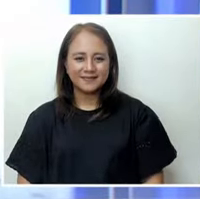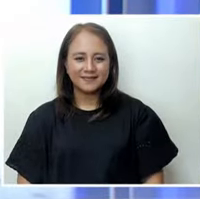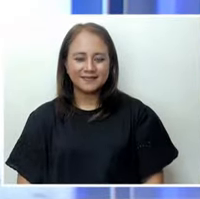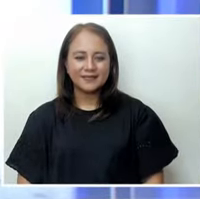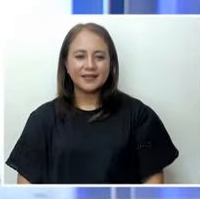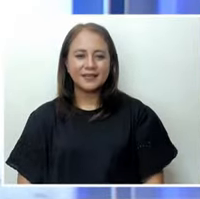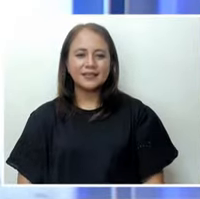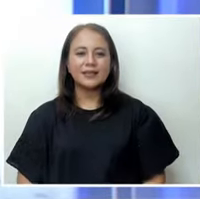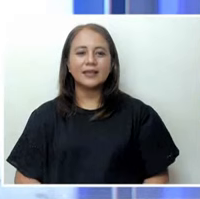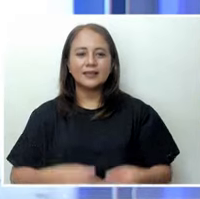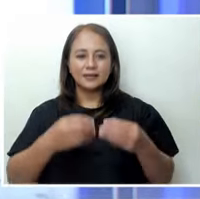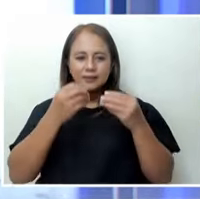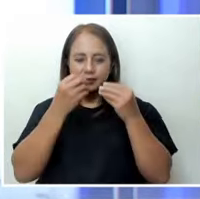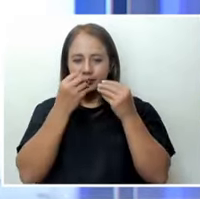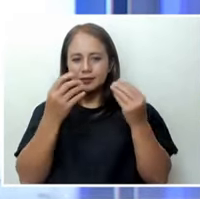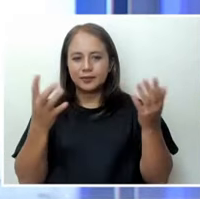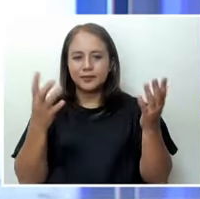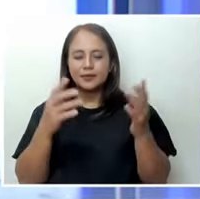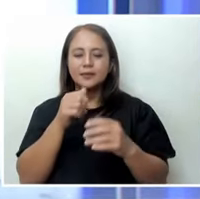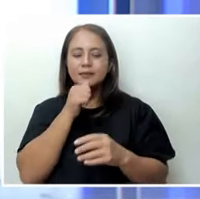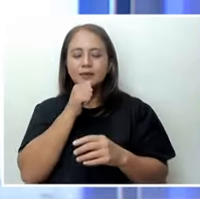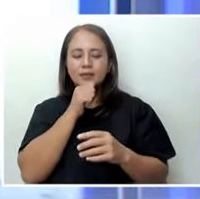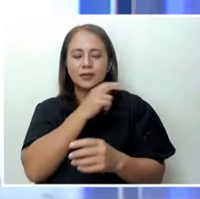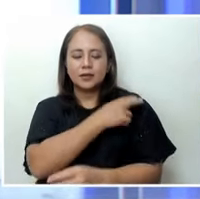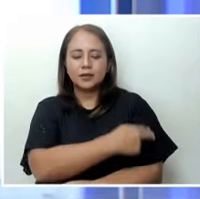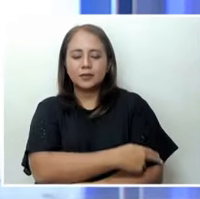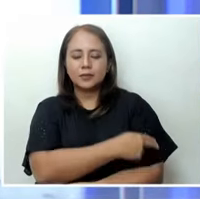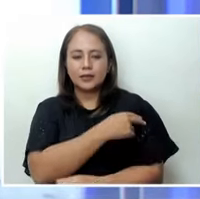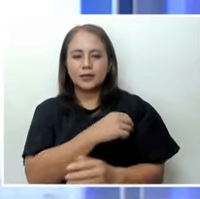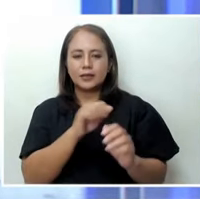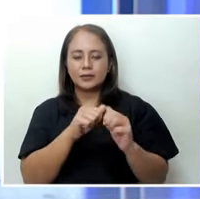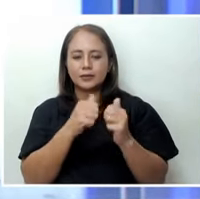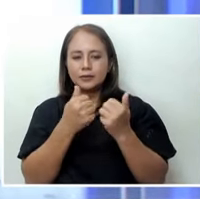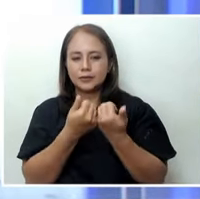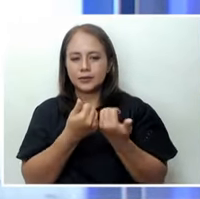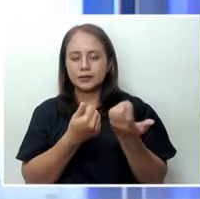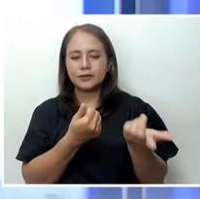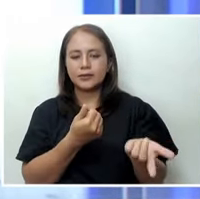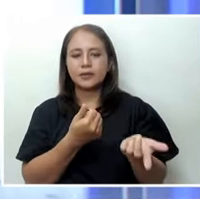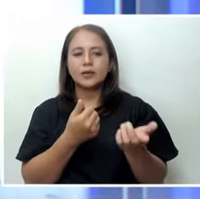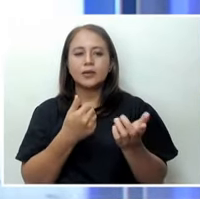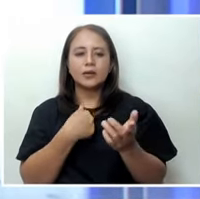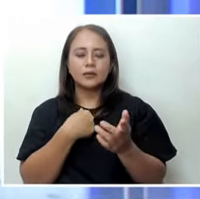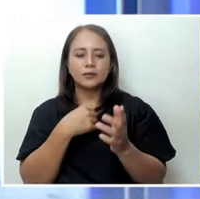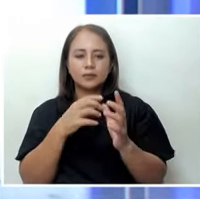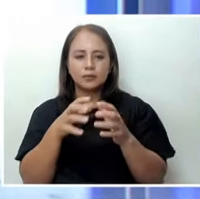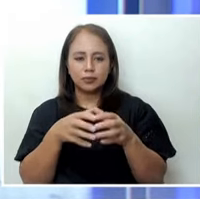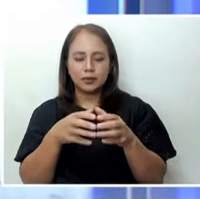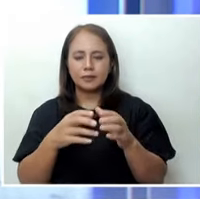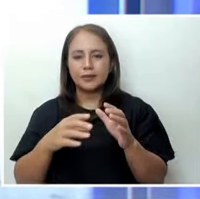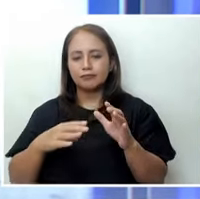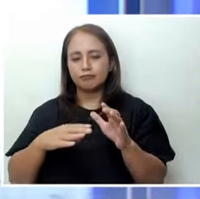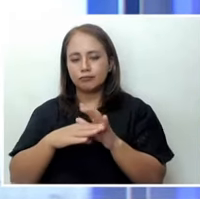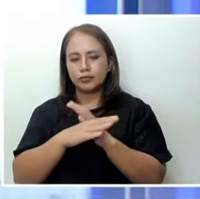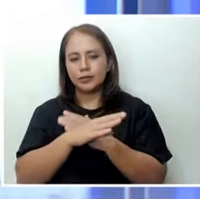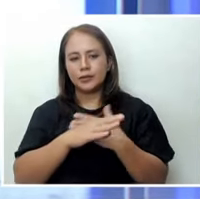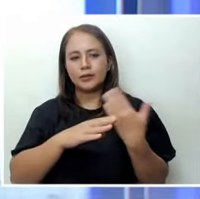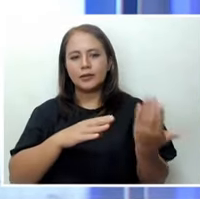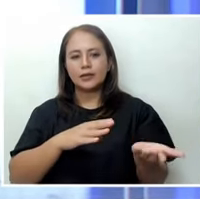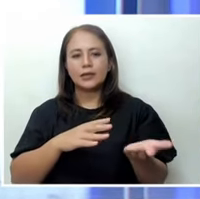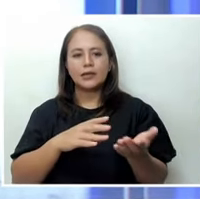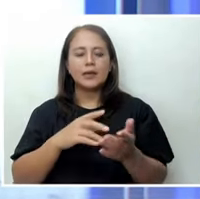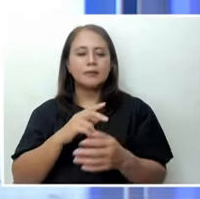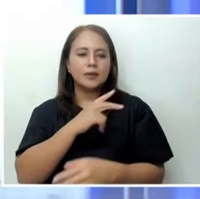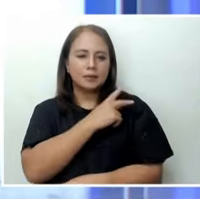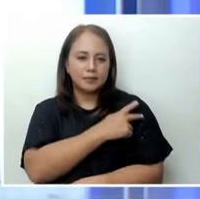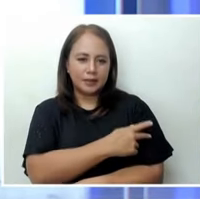Inihayag ng Private Hospitals Association of the Philippines Incorporated o PHAP ang pagtaas ng bilang ng mga pasyenteng may COVID